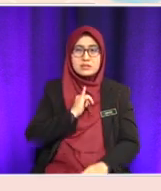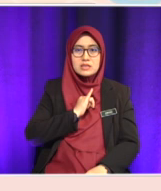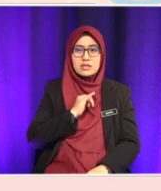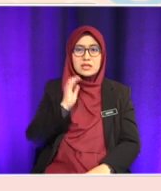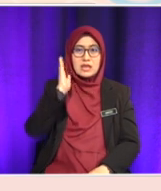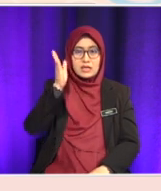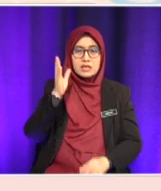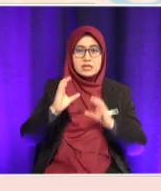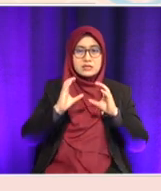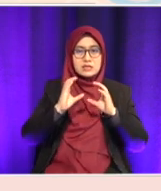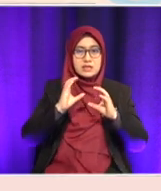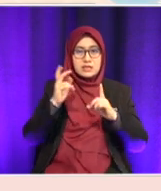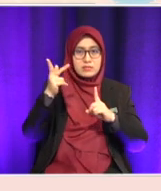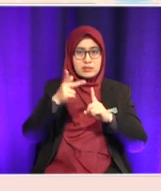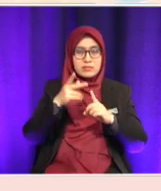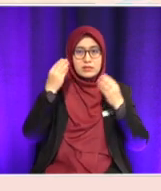baik